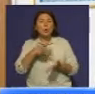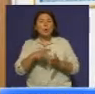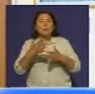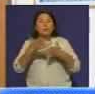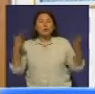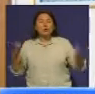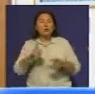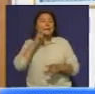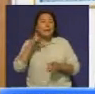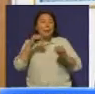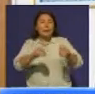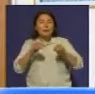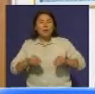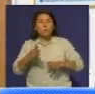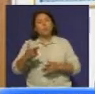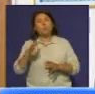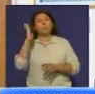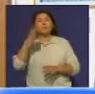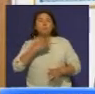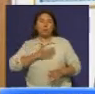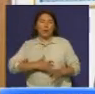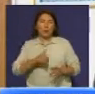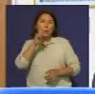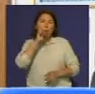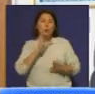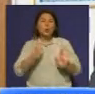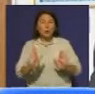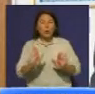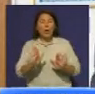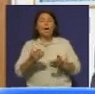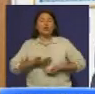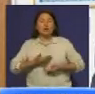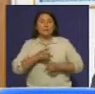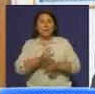больше зеленых насаждений, будет приятно и уютно не только жителям, но и гостям Мангистау.